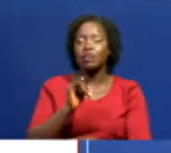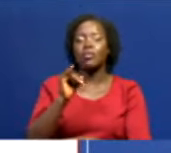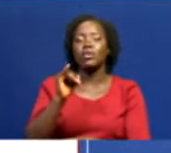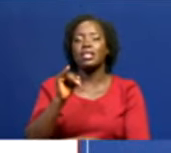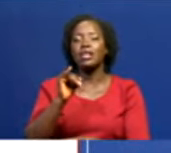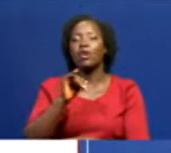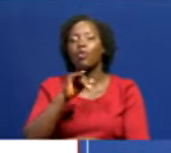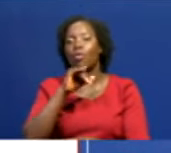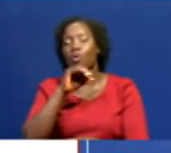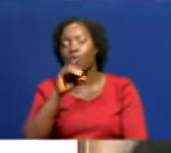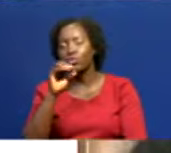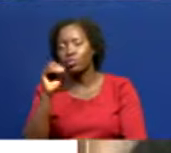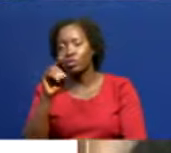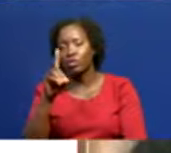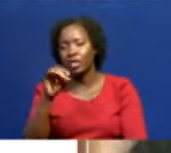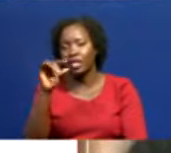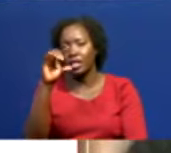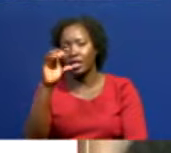ya Siaya.